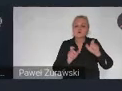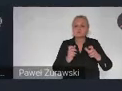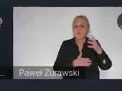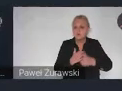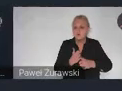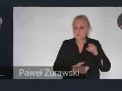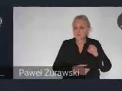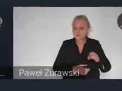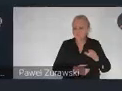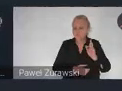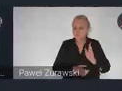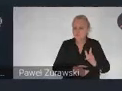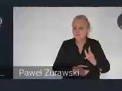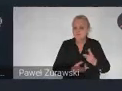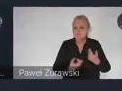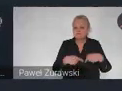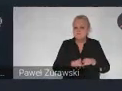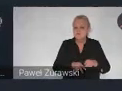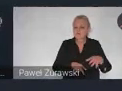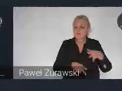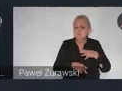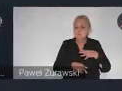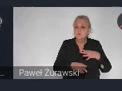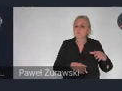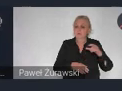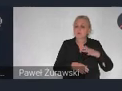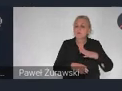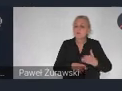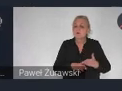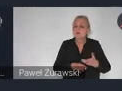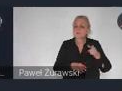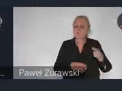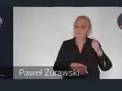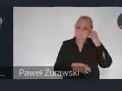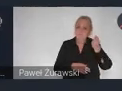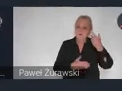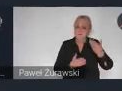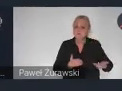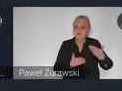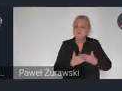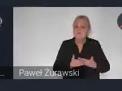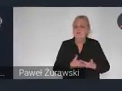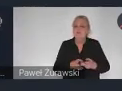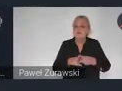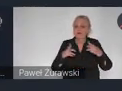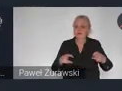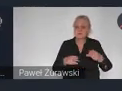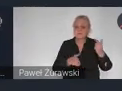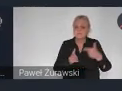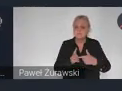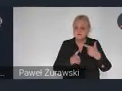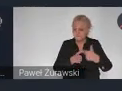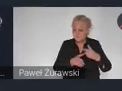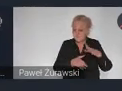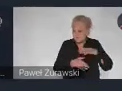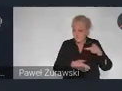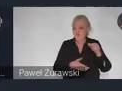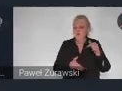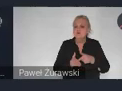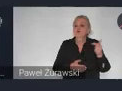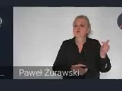którzy realizowali czy składali swoje pomysły w edycji 2020 należy